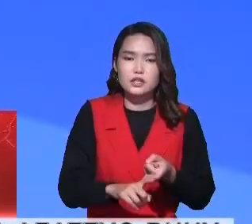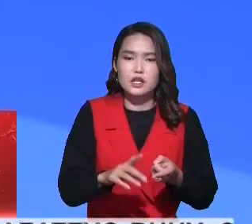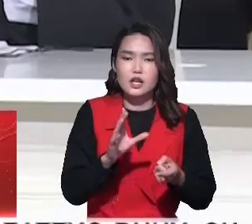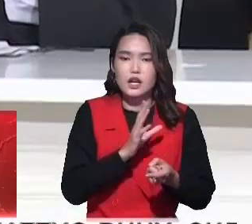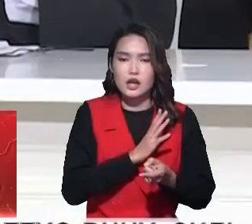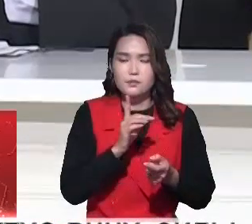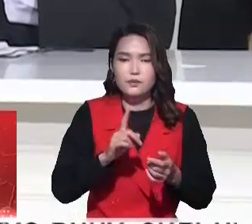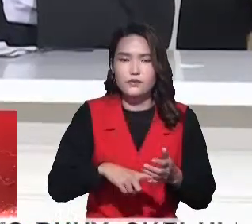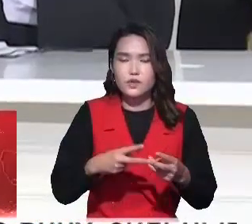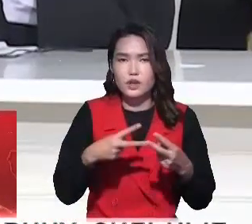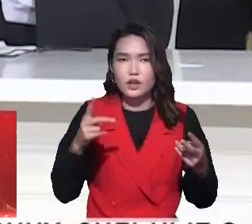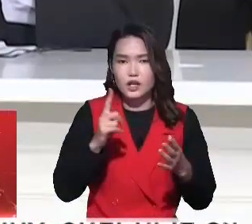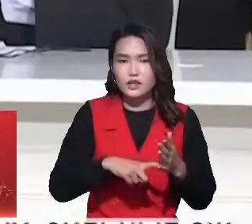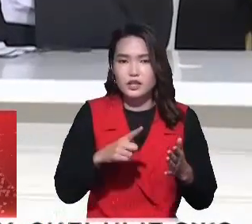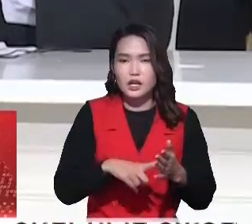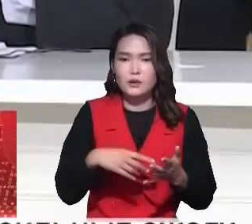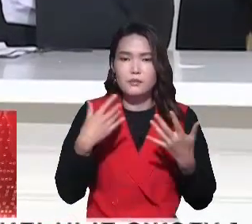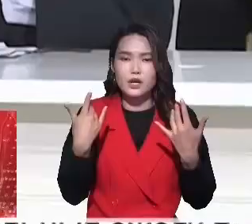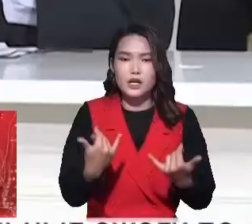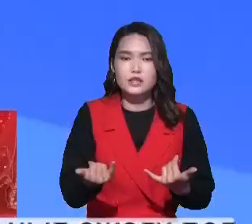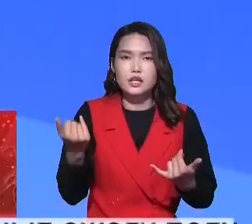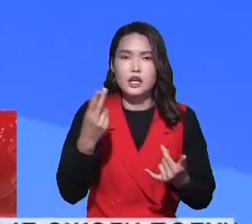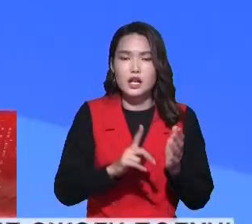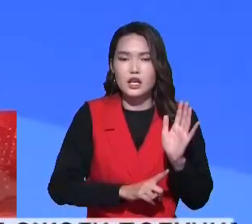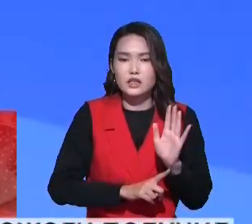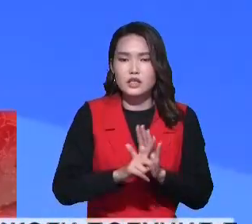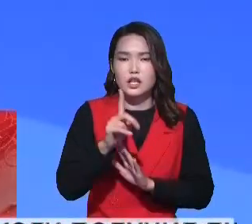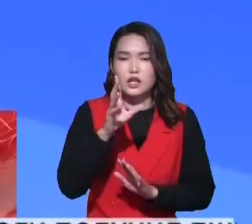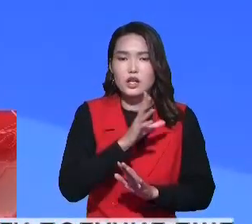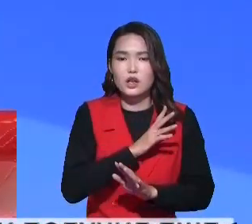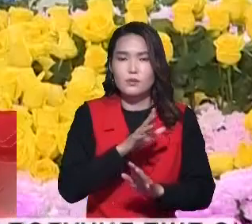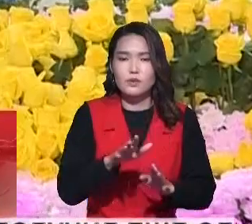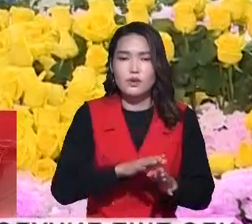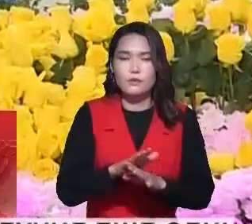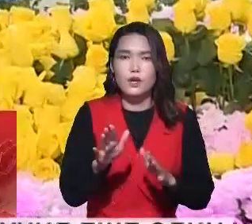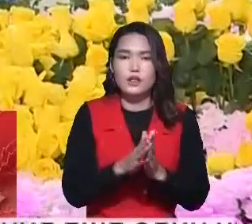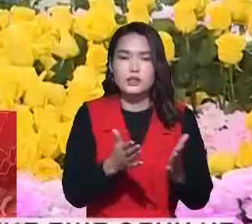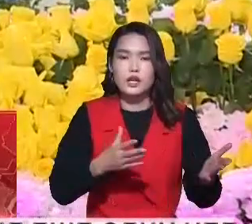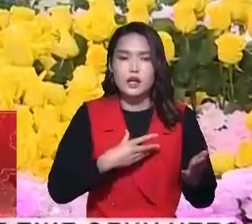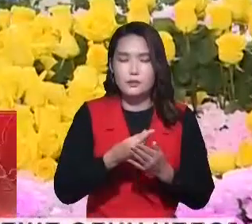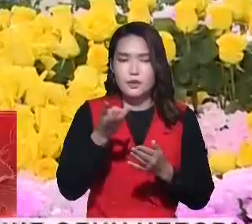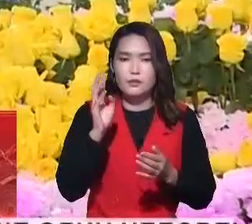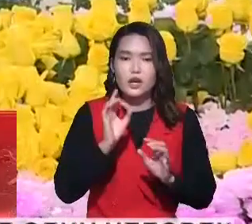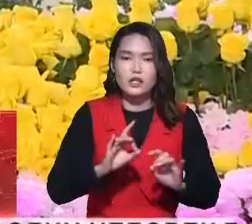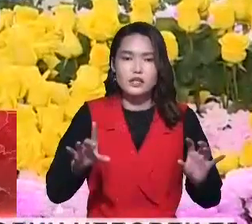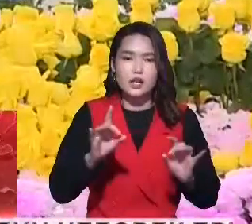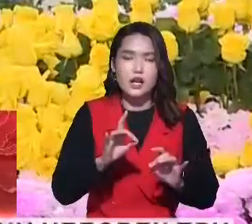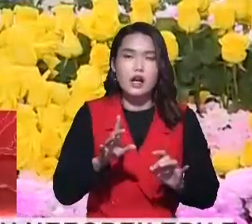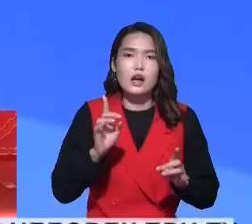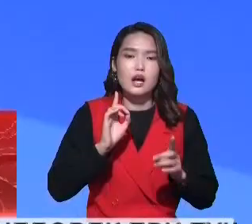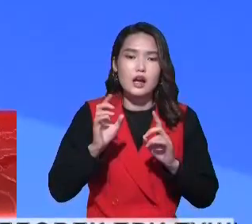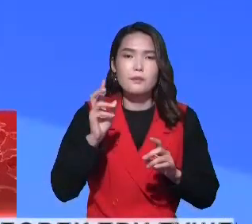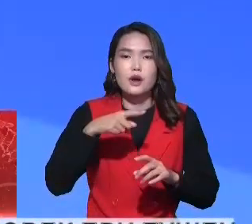усиливают друг друга. Сегодня возрастает значение духовной дипломатии. Как отметил президент